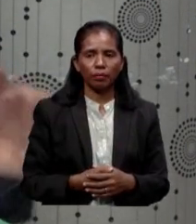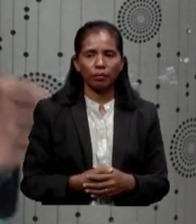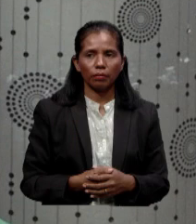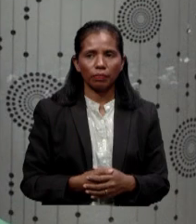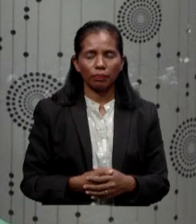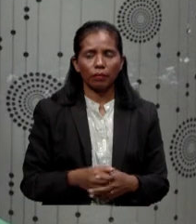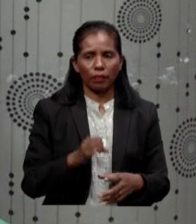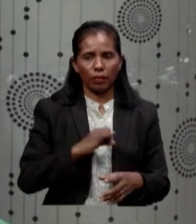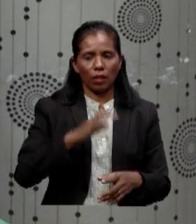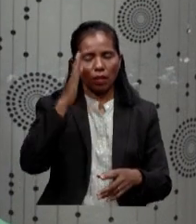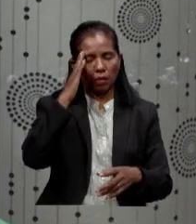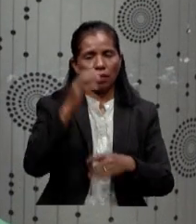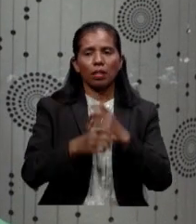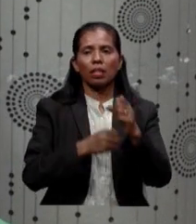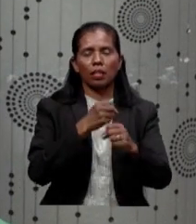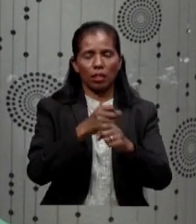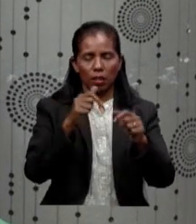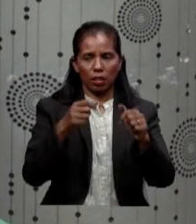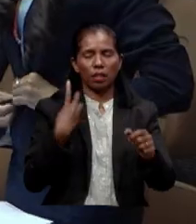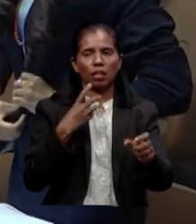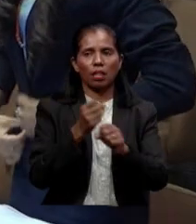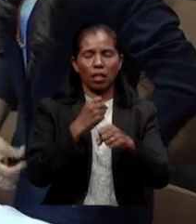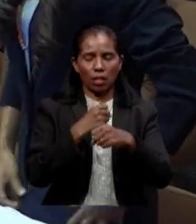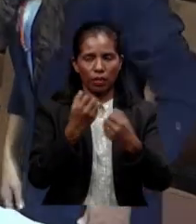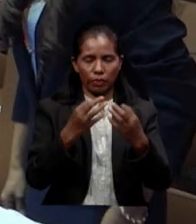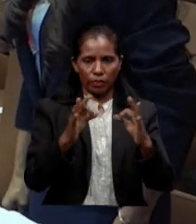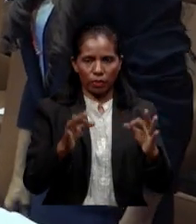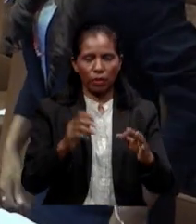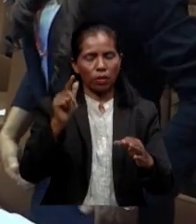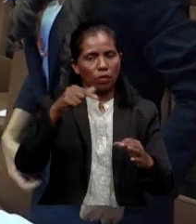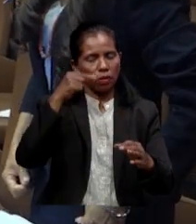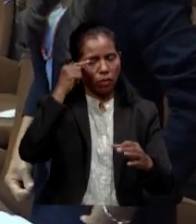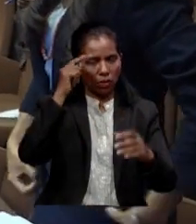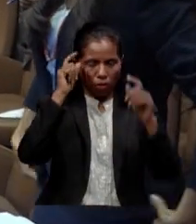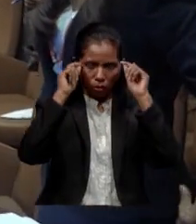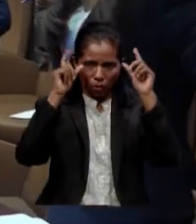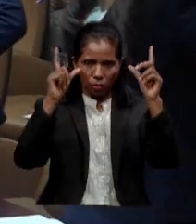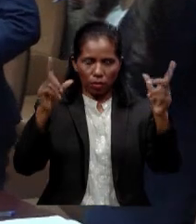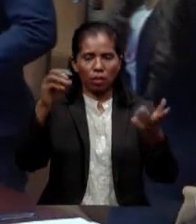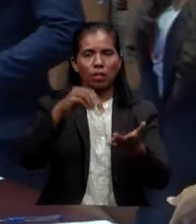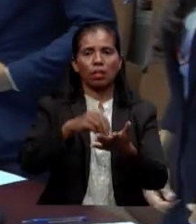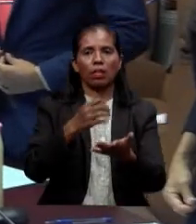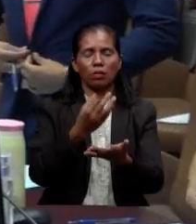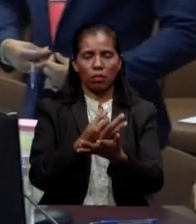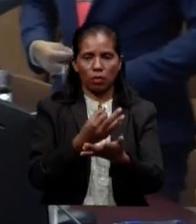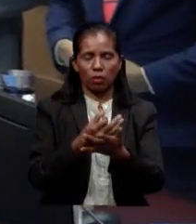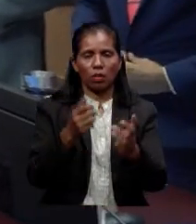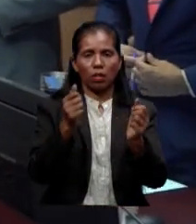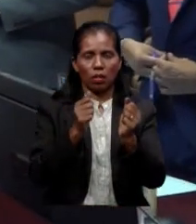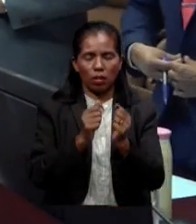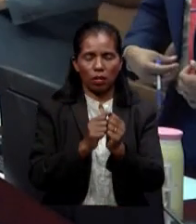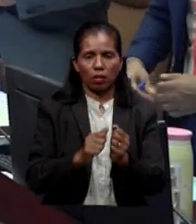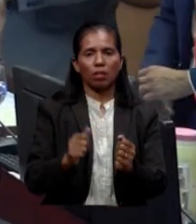neve haonin tinha ida neita halahoto antes ne governo Timor Leste aloca $100 americano